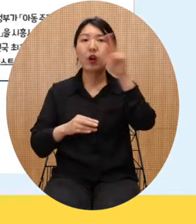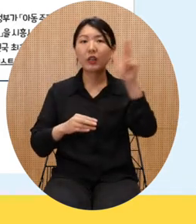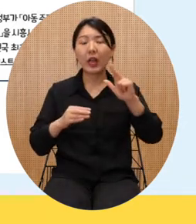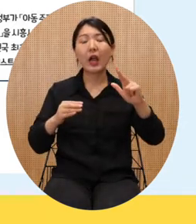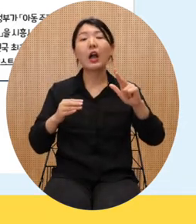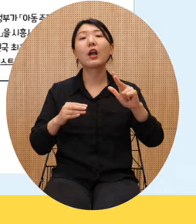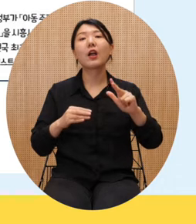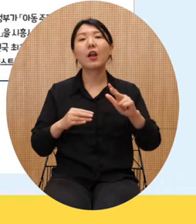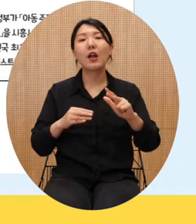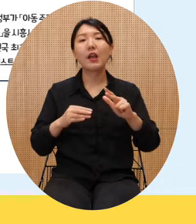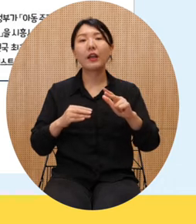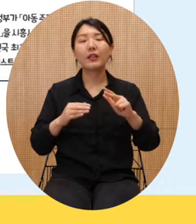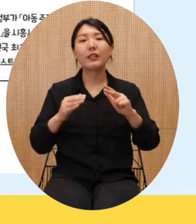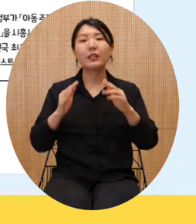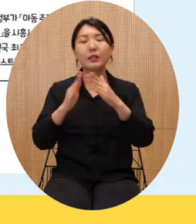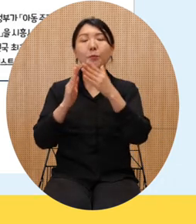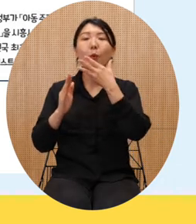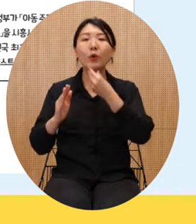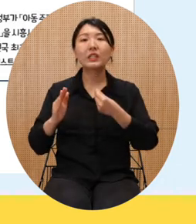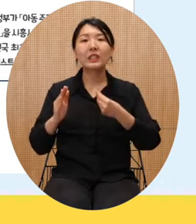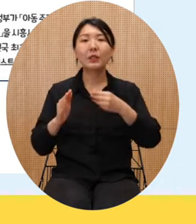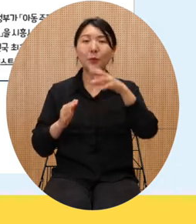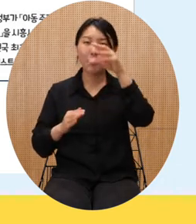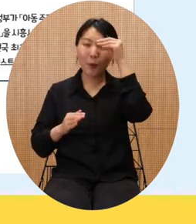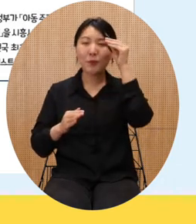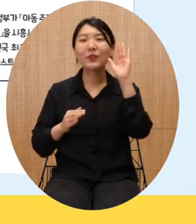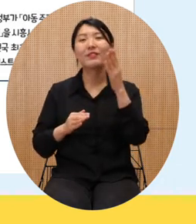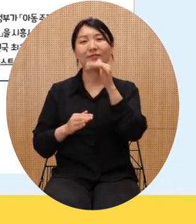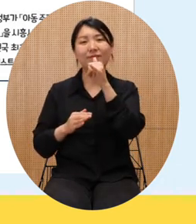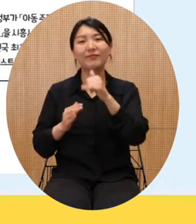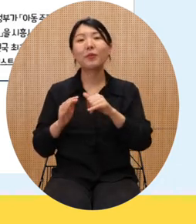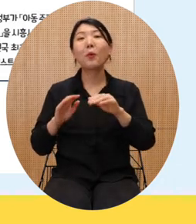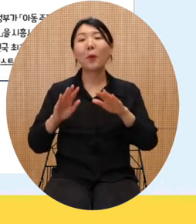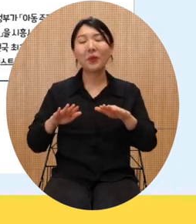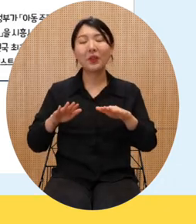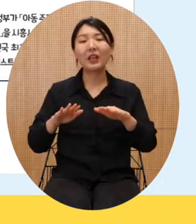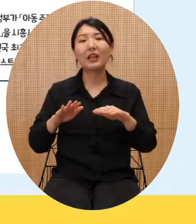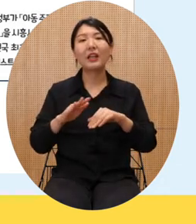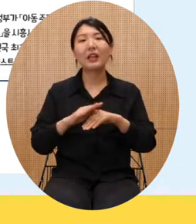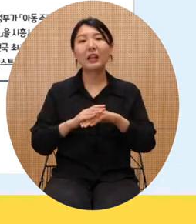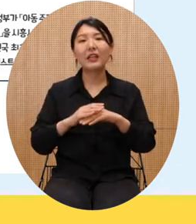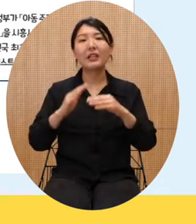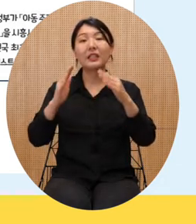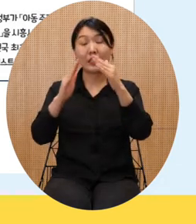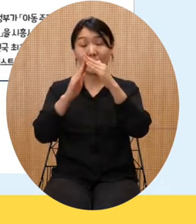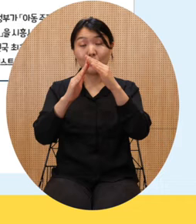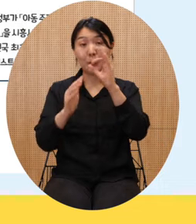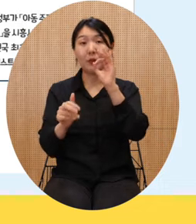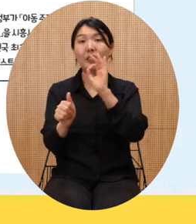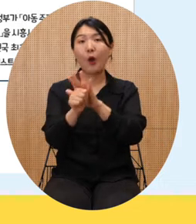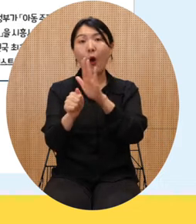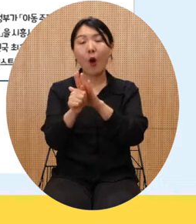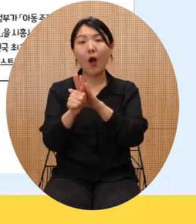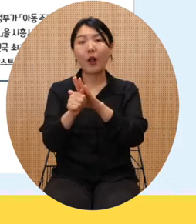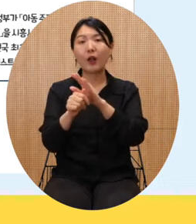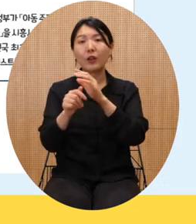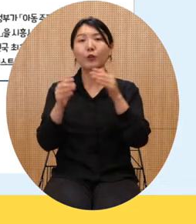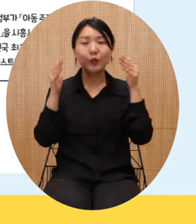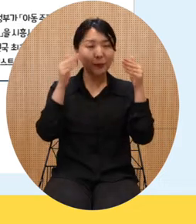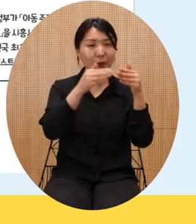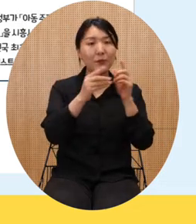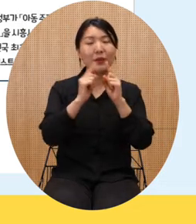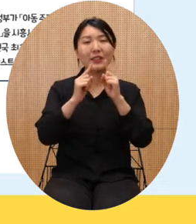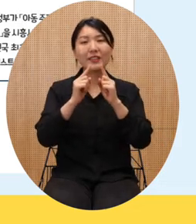그래서 전국적인 주거복지 그 모델이 되고 있는데, 오늘은 좀 주거비 지원